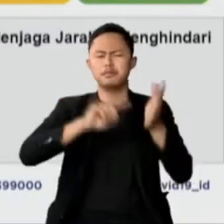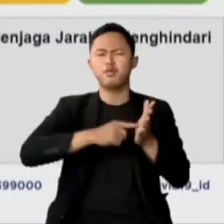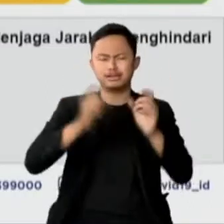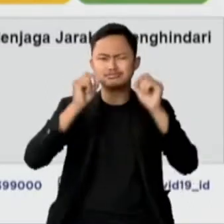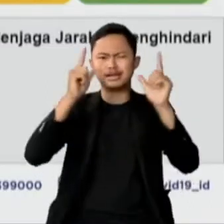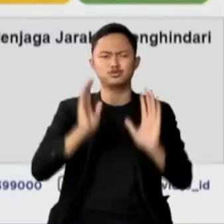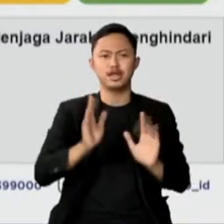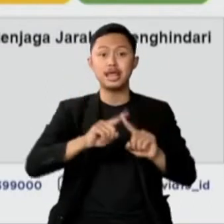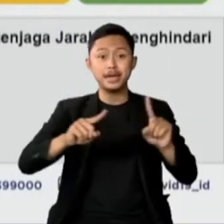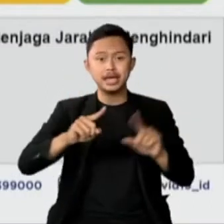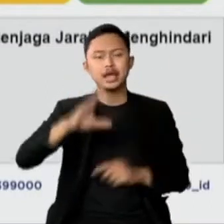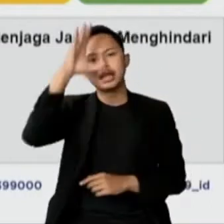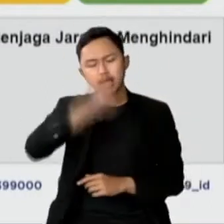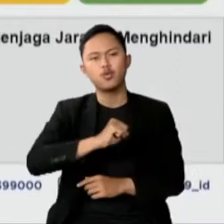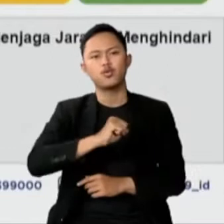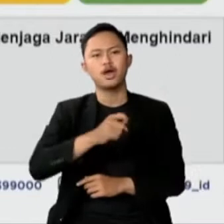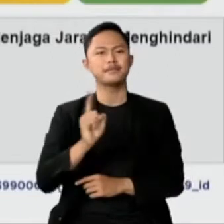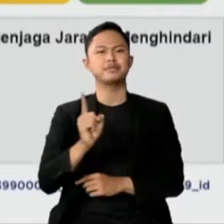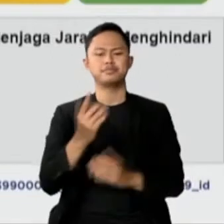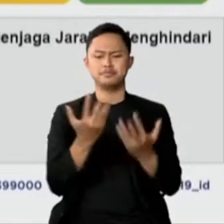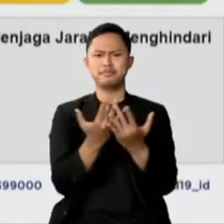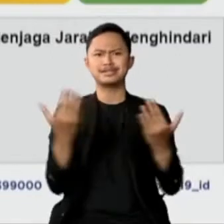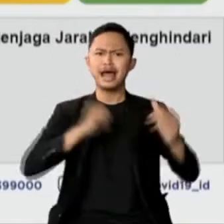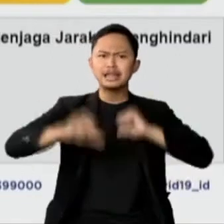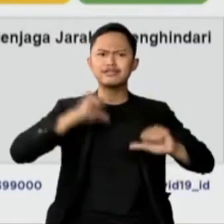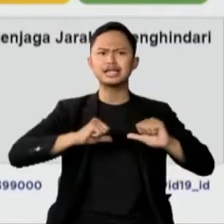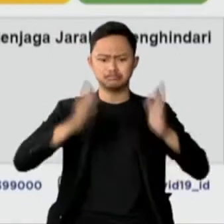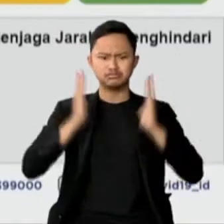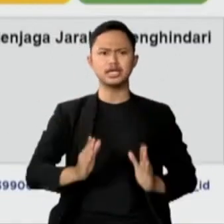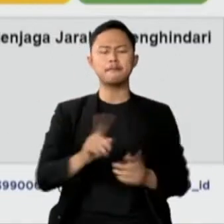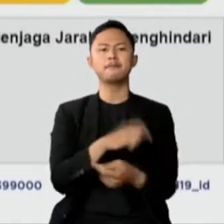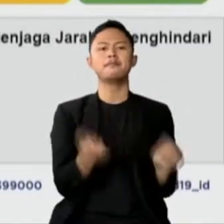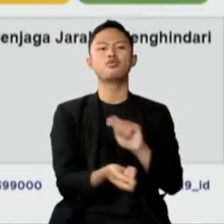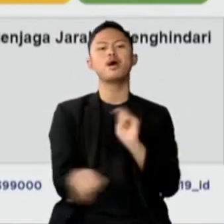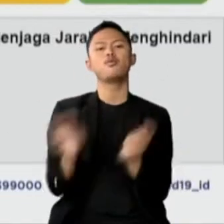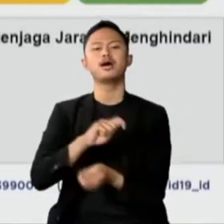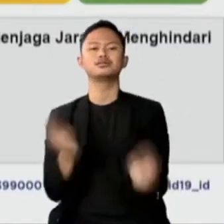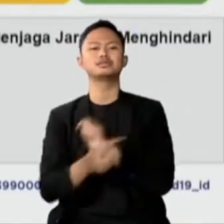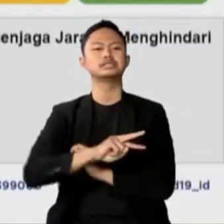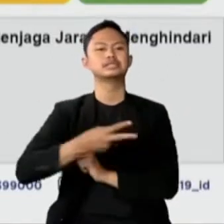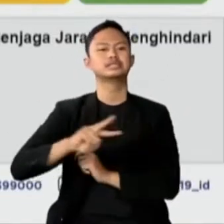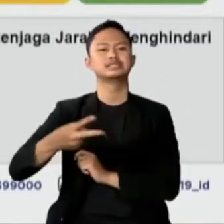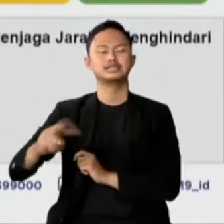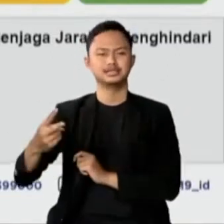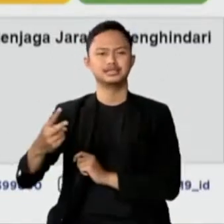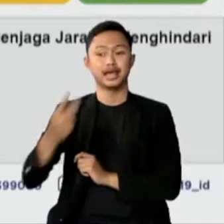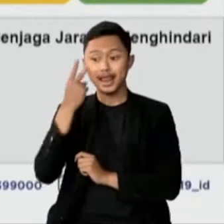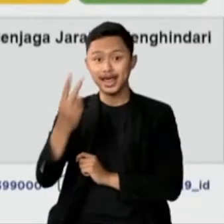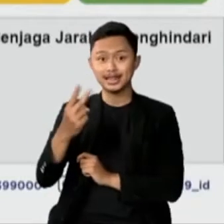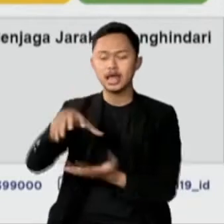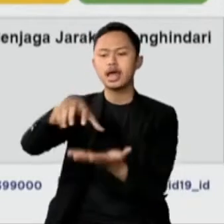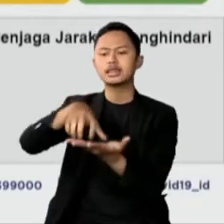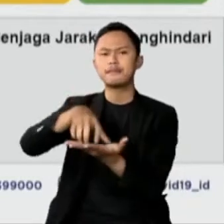Tapi kita harus tahu perilaku masyarakat ini juga fluktuatif dari waktu ke waktu dan kalau kita lihat dari zona